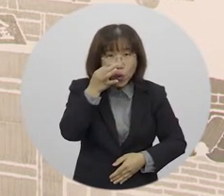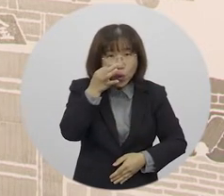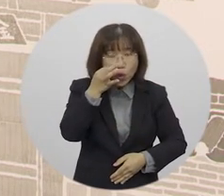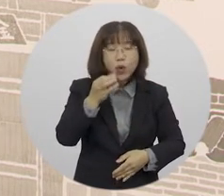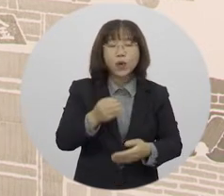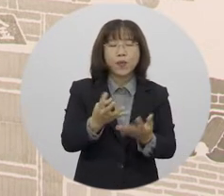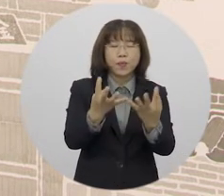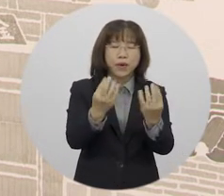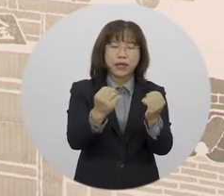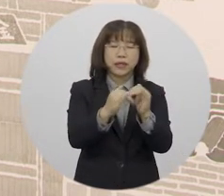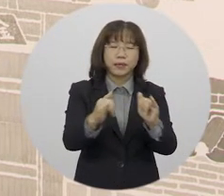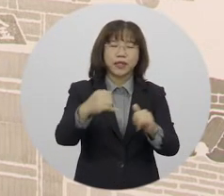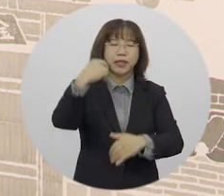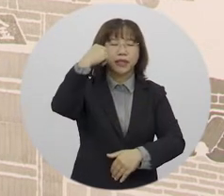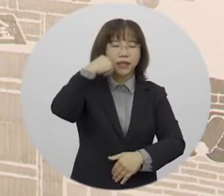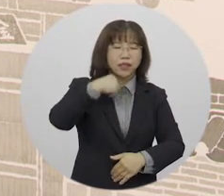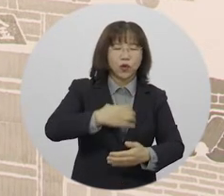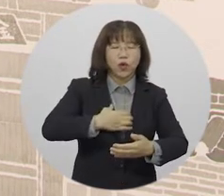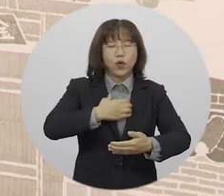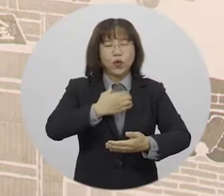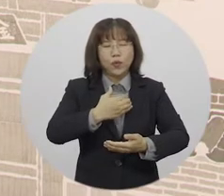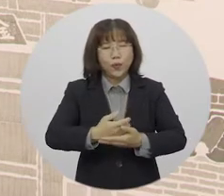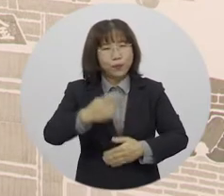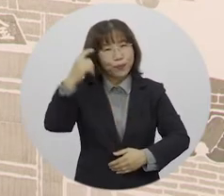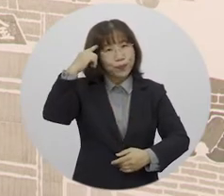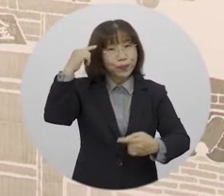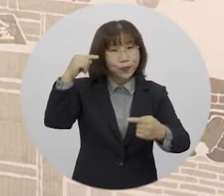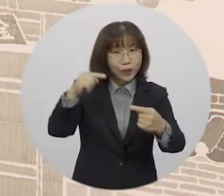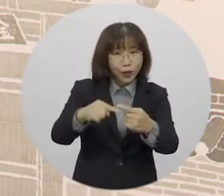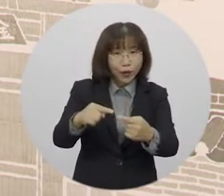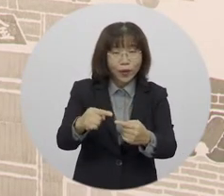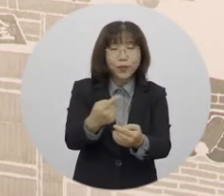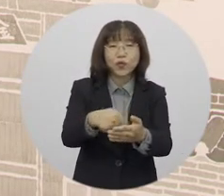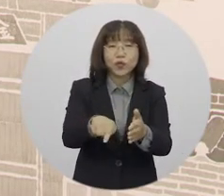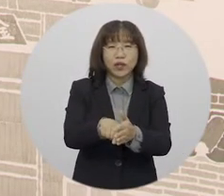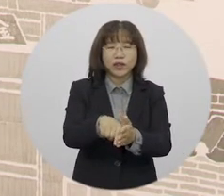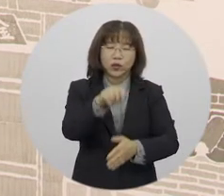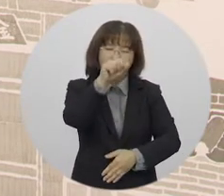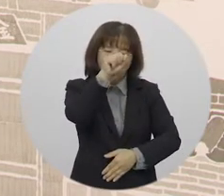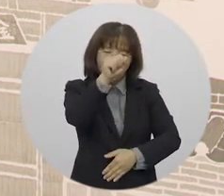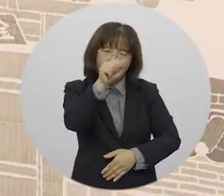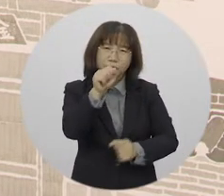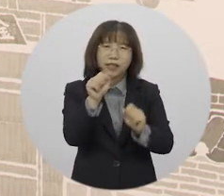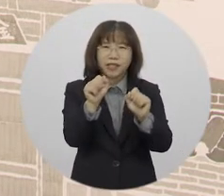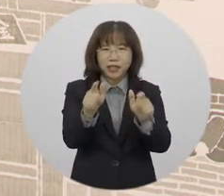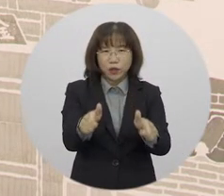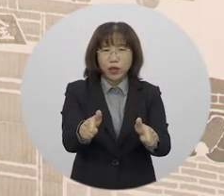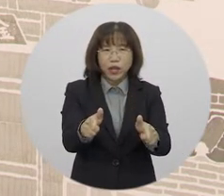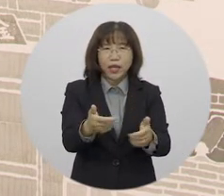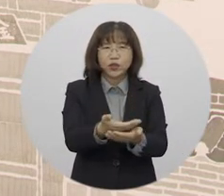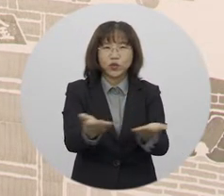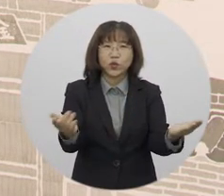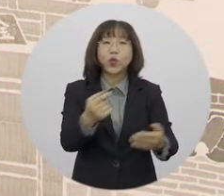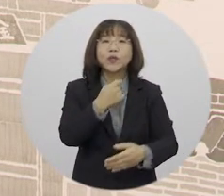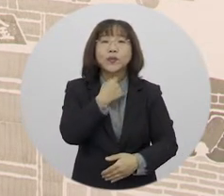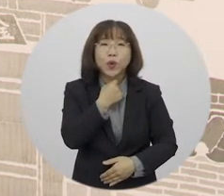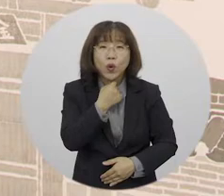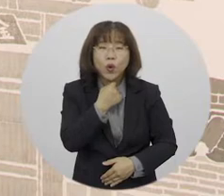보다 많은 사람들이 느끼고 공감해 볼 수 있는 소중한 기회가 되기를